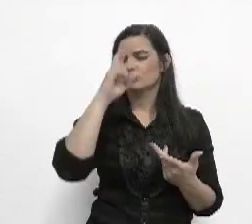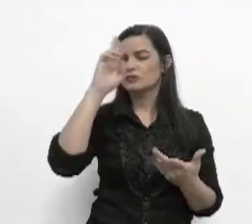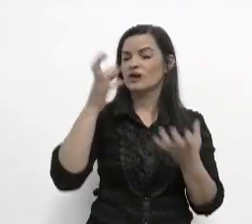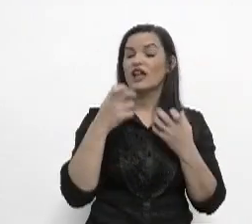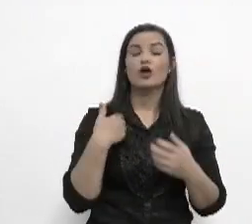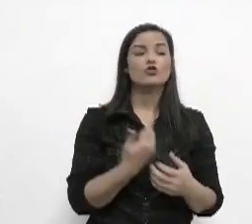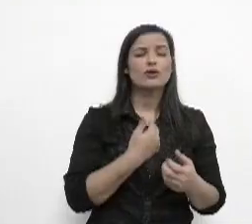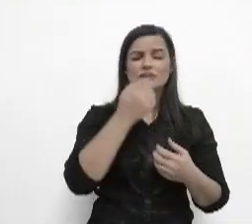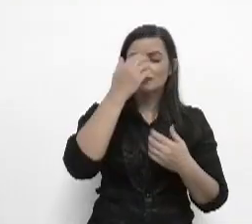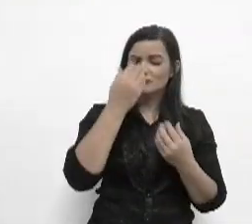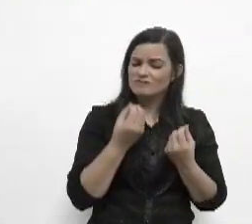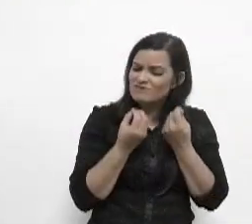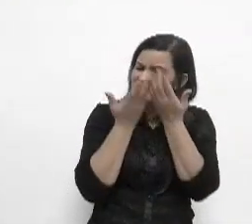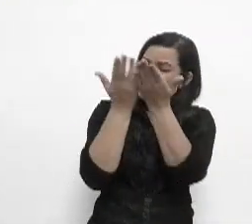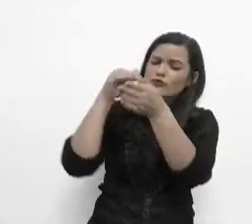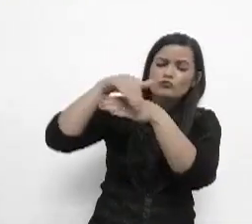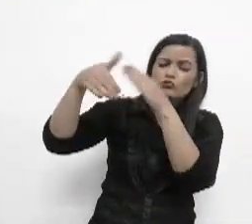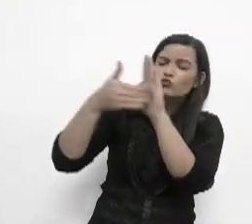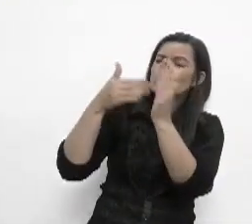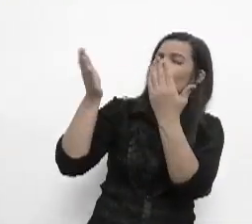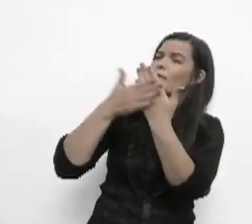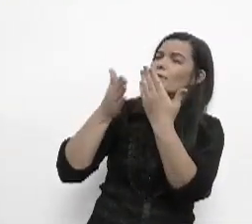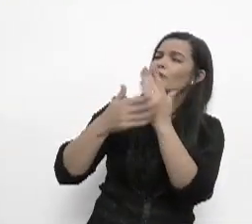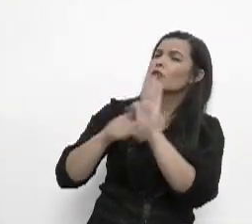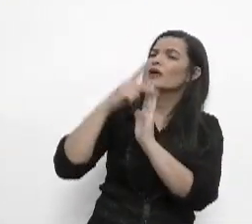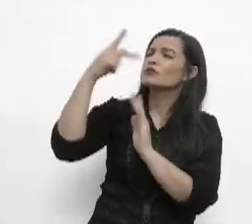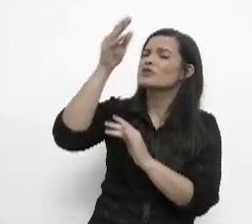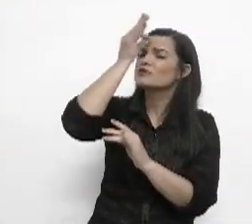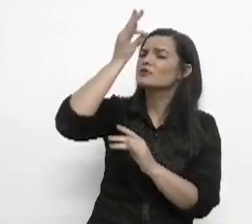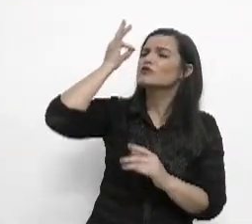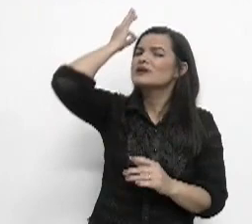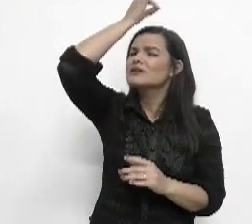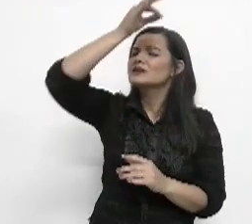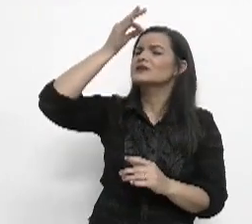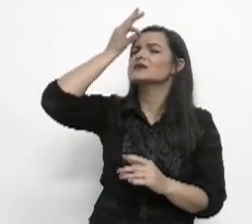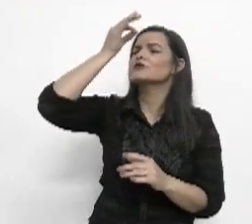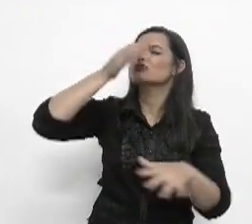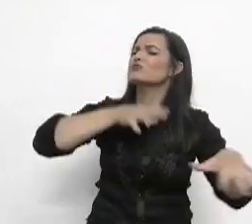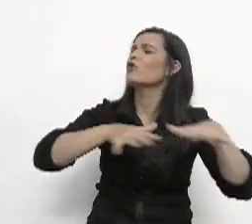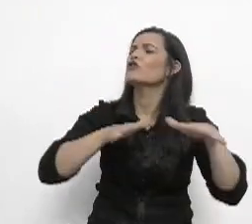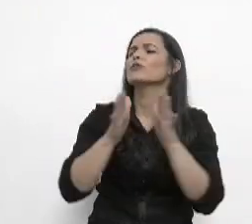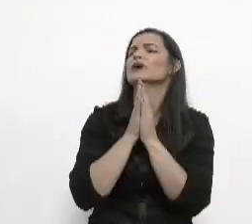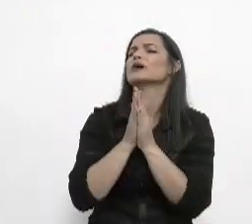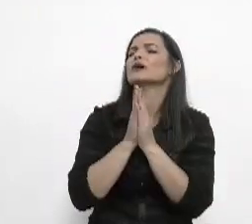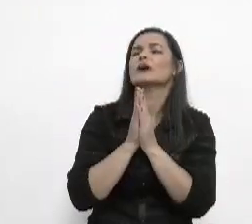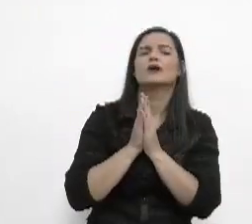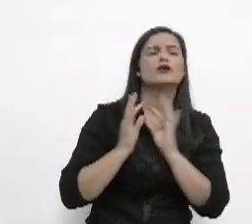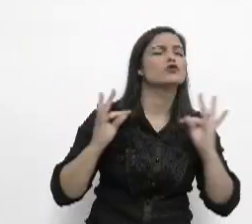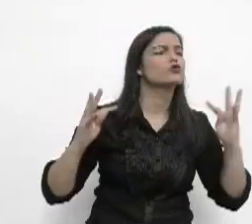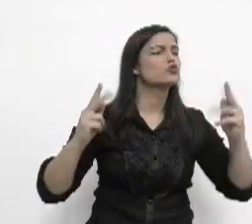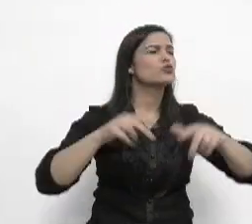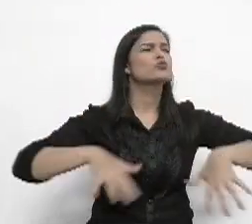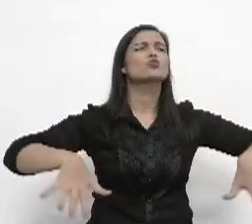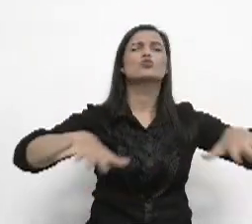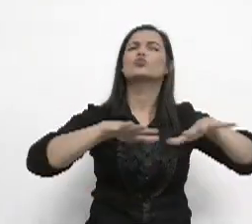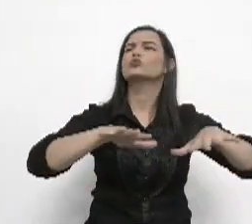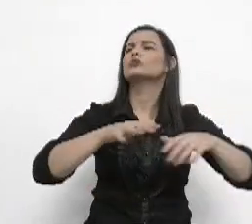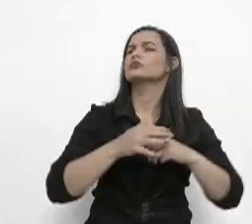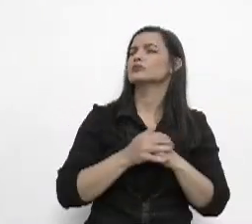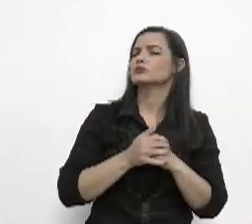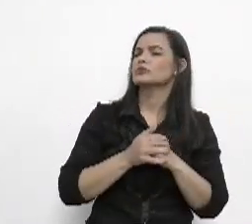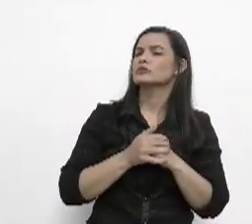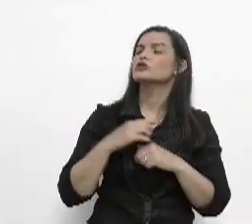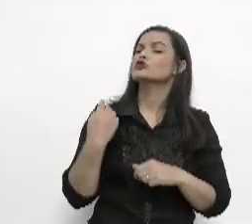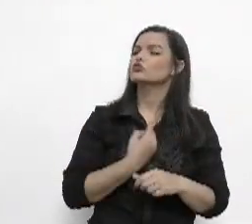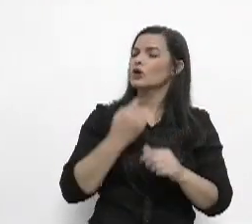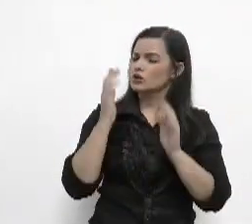Suas mãos, Espírito Santo. 성령이 주장하여 Que o 주시옵소서. Espírito Santo esteja movendo todas as coisas. 예수님의 이름으로 기도합니다.